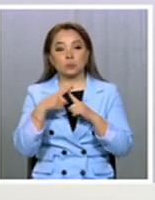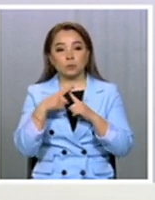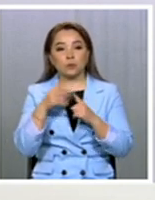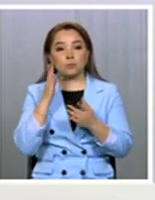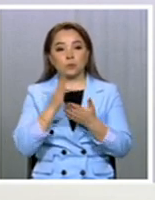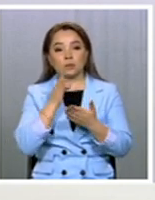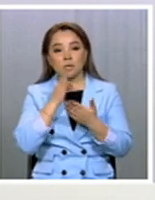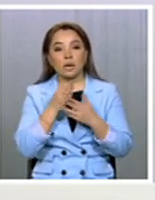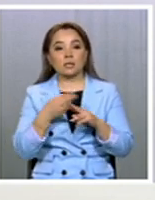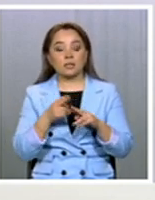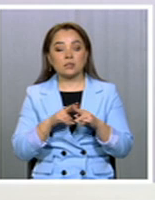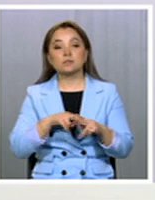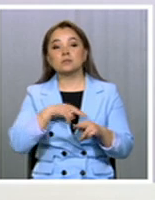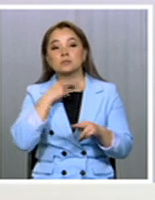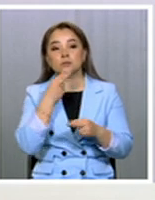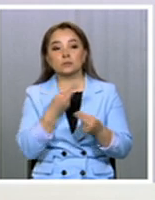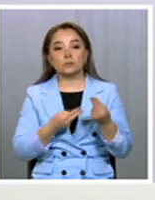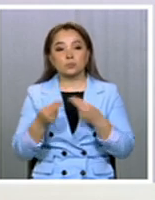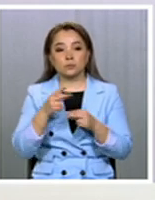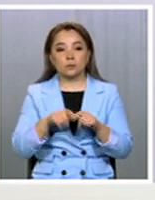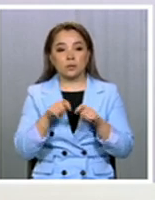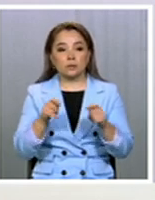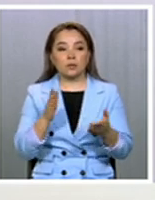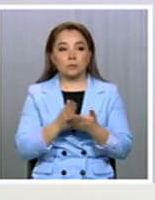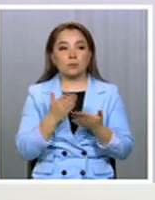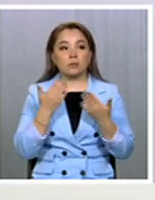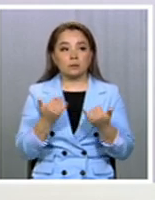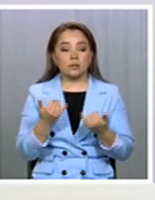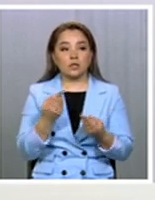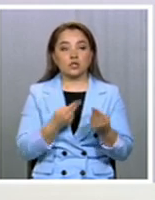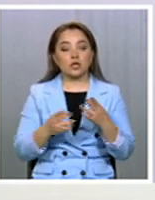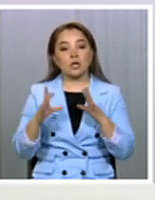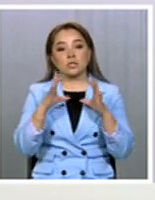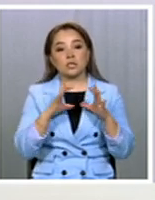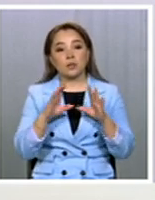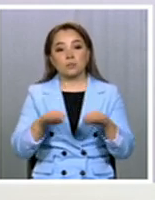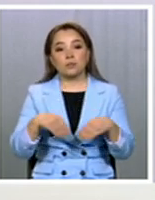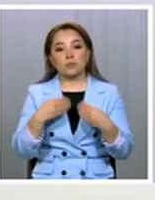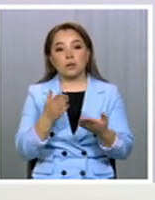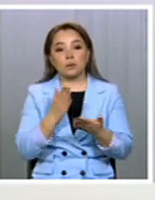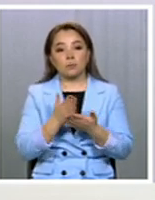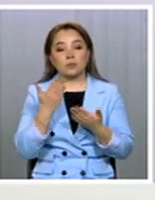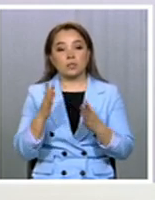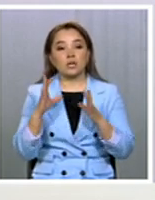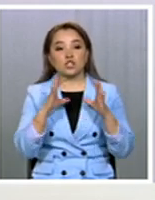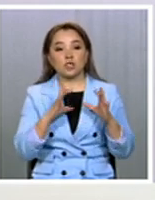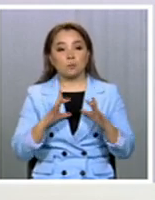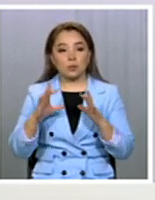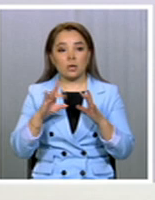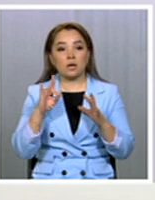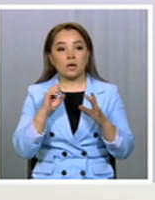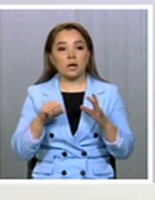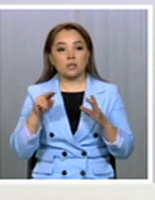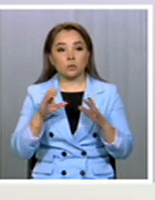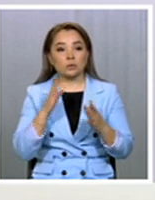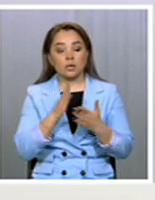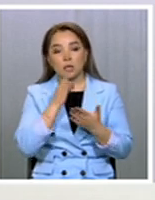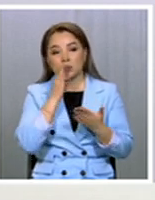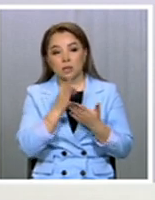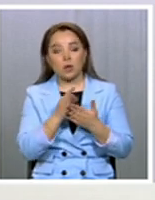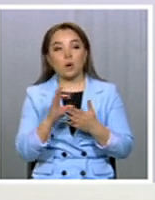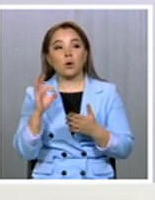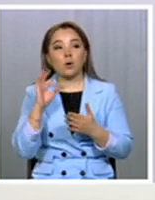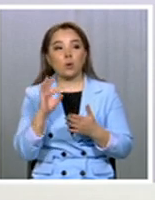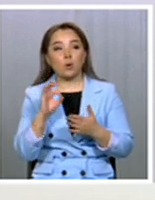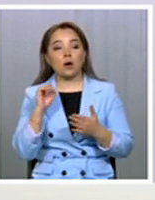Сүрекке мұқият назарымызды аударайық. Бізде шеңбер берілген, және осы шеңбердің радиусы болатын О